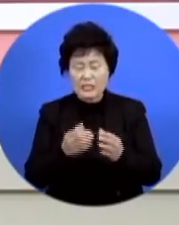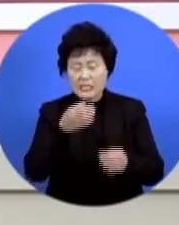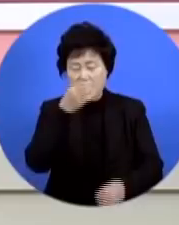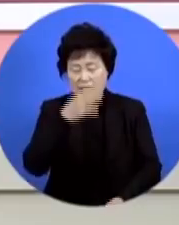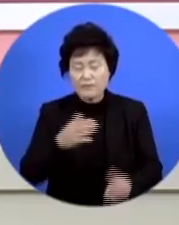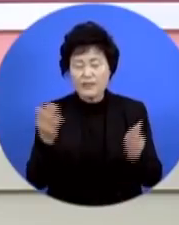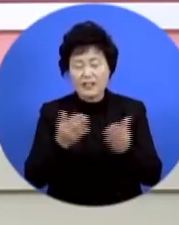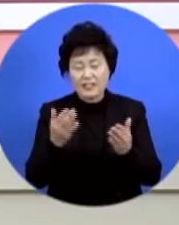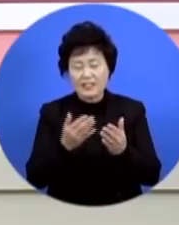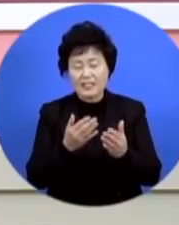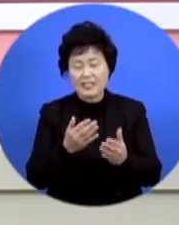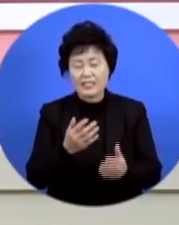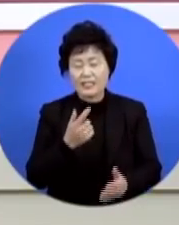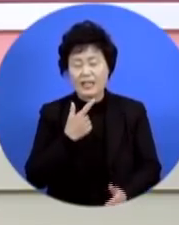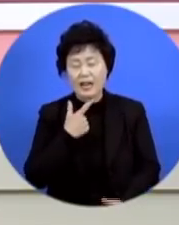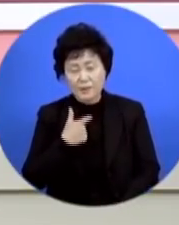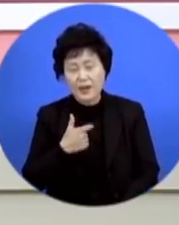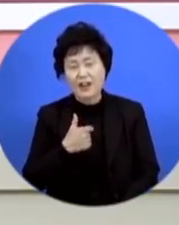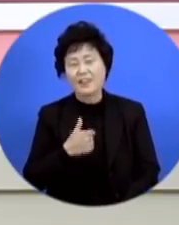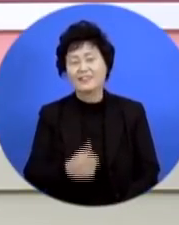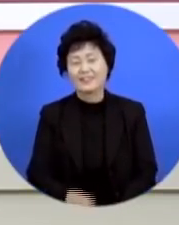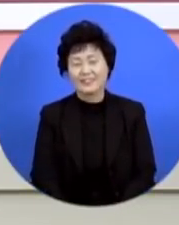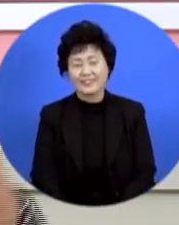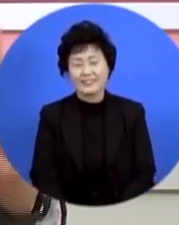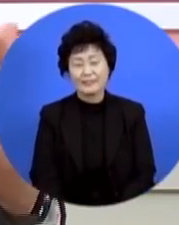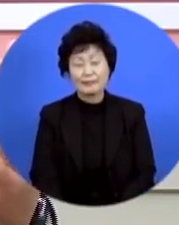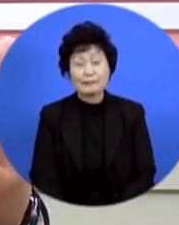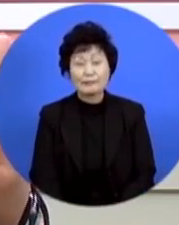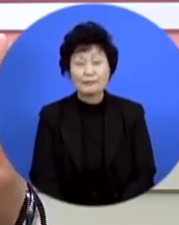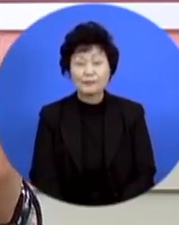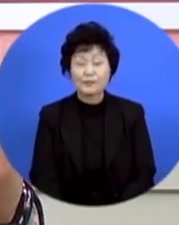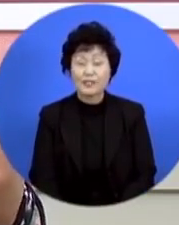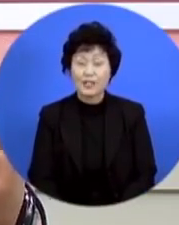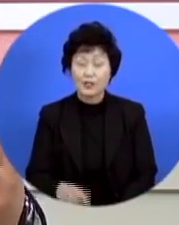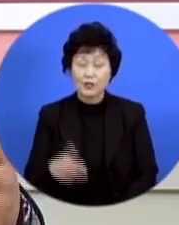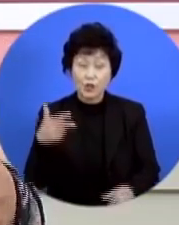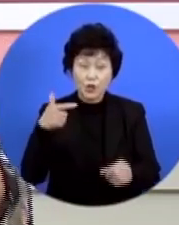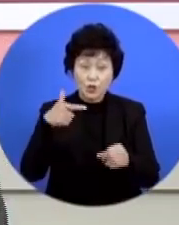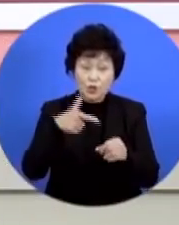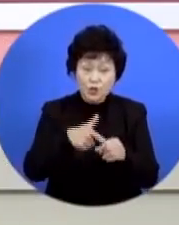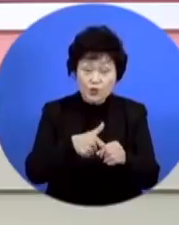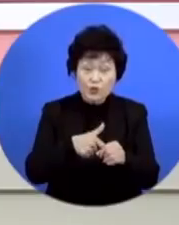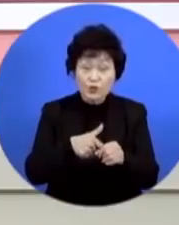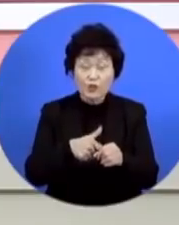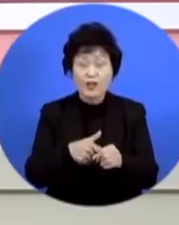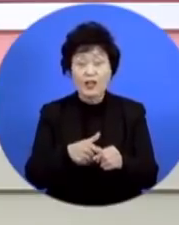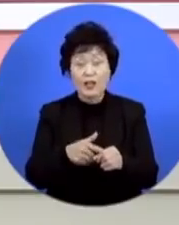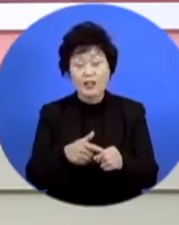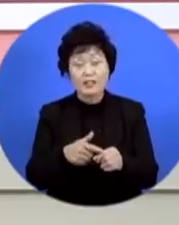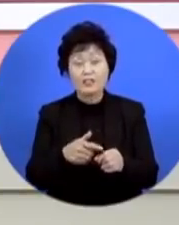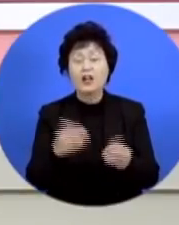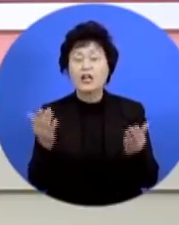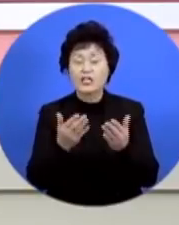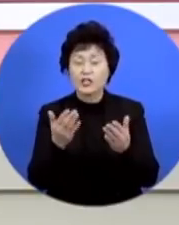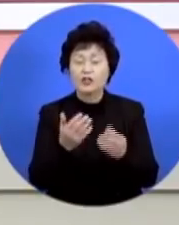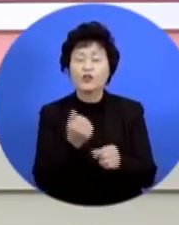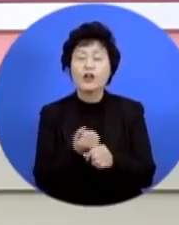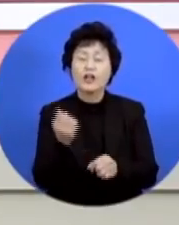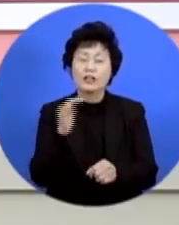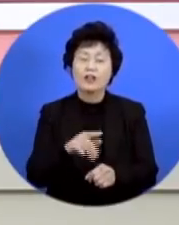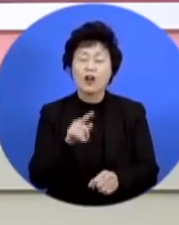예를 들어 그래서 뭐 그 주유소에서 이제 돈 받는 건데 이게 흑인 우범